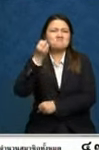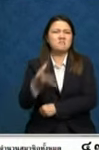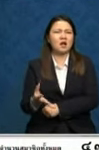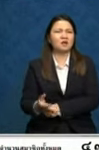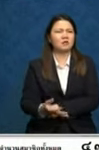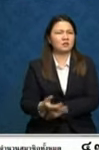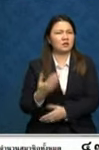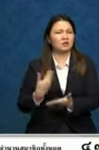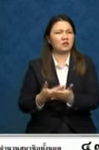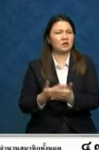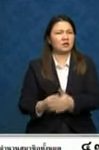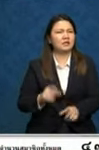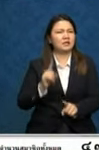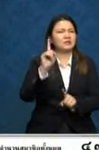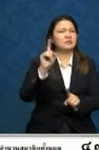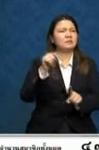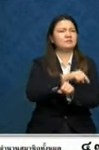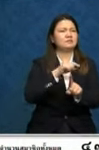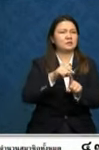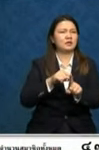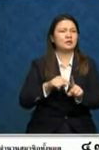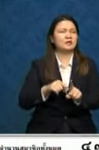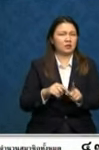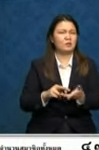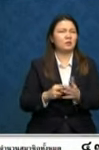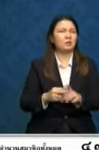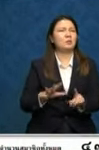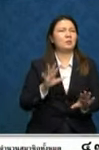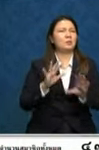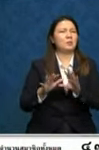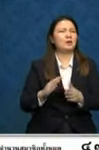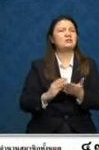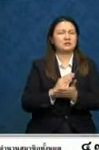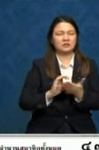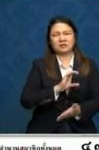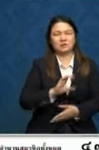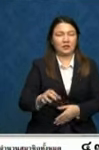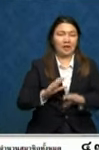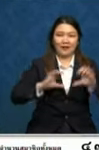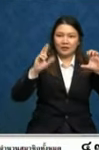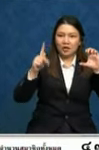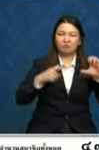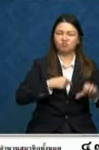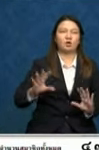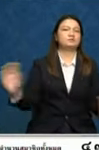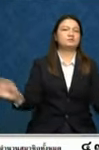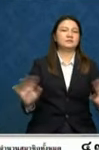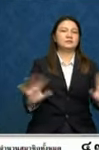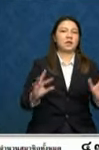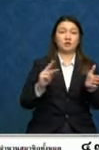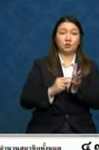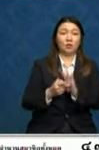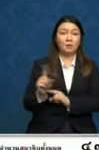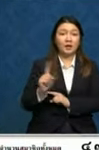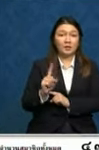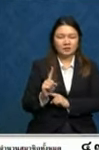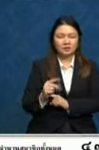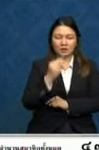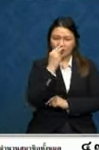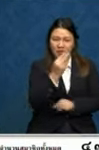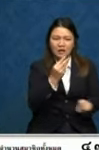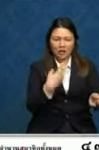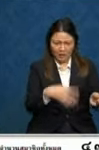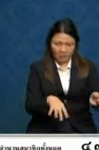ของเรา1ใน3เราจ่ายเงินให้กับข้าราชการผมไม่ได้รังเกียจข้าราชการนะครับแต่ผมคิดว่าส่วนไหน